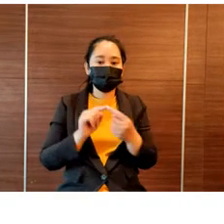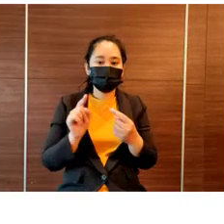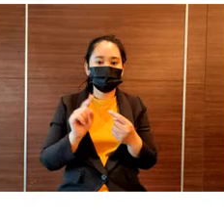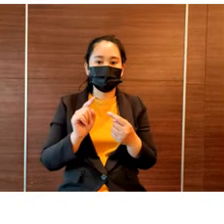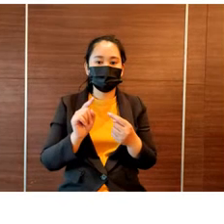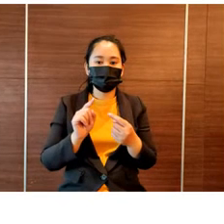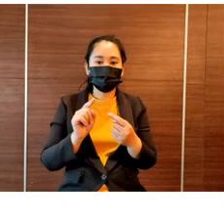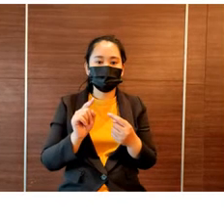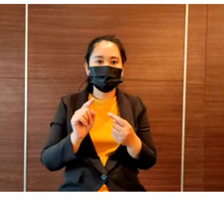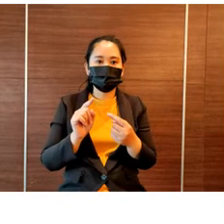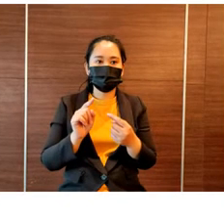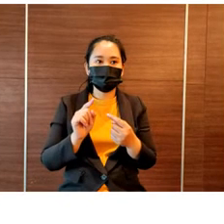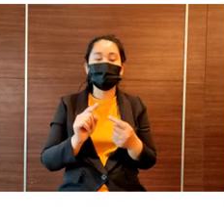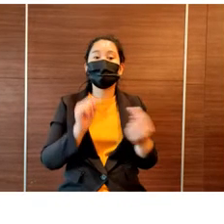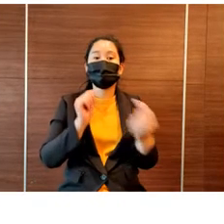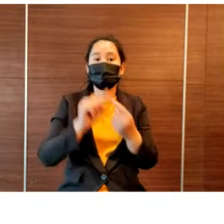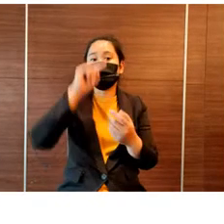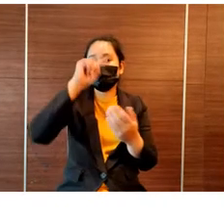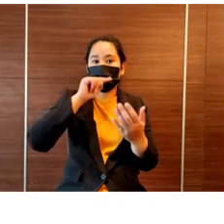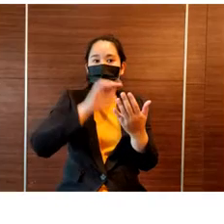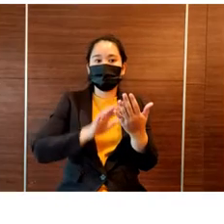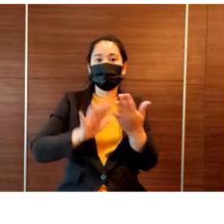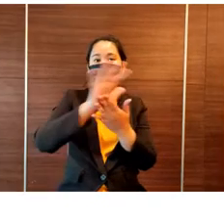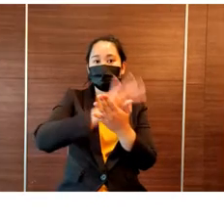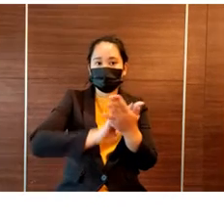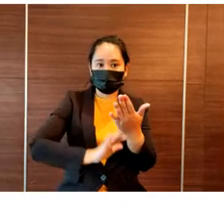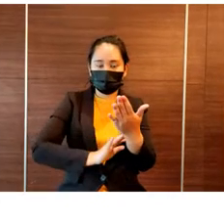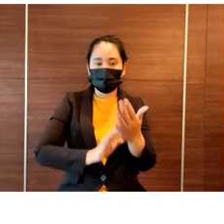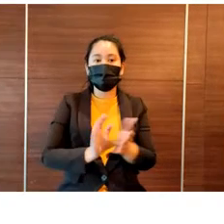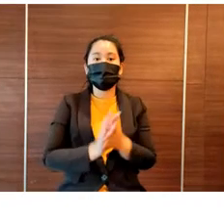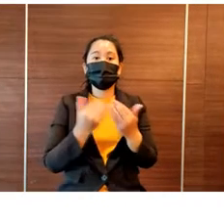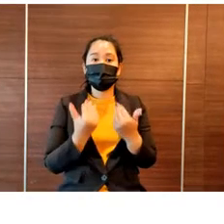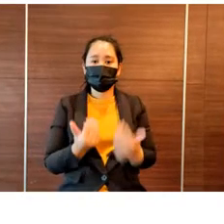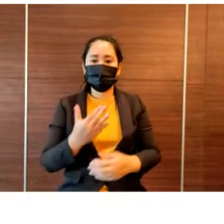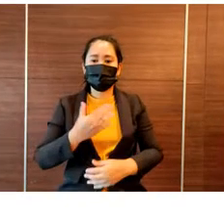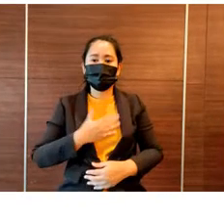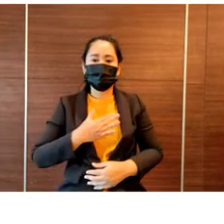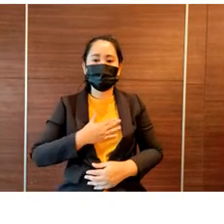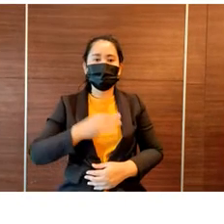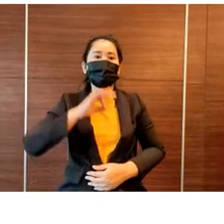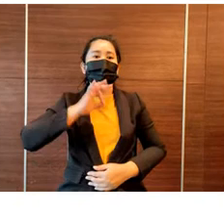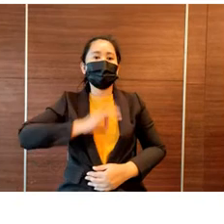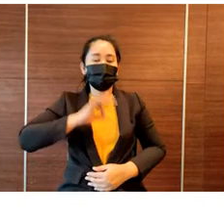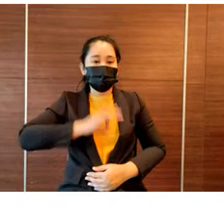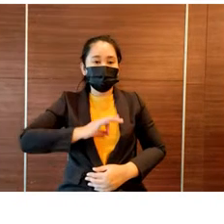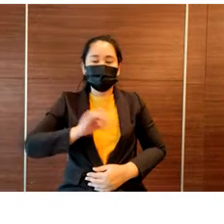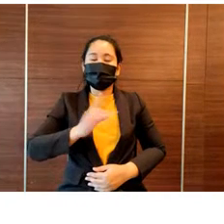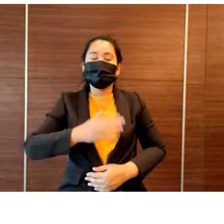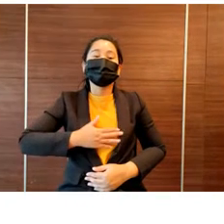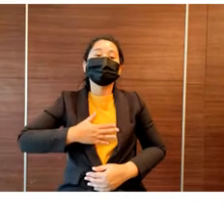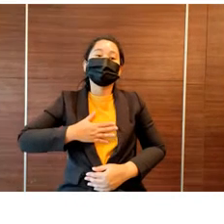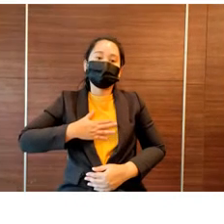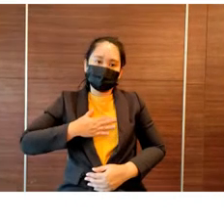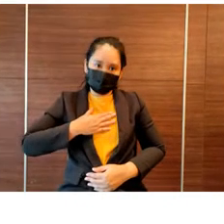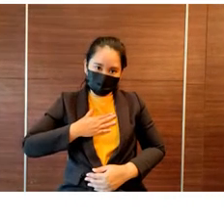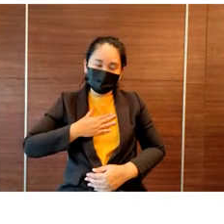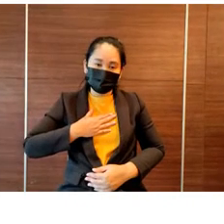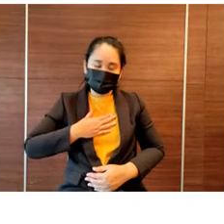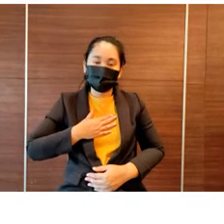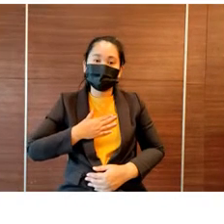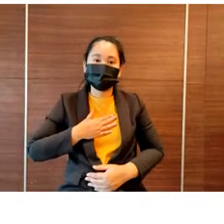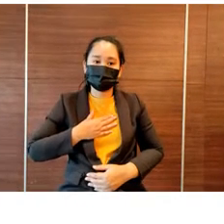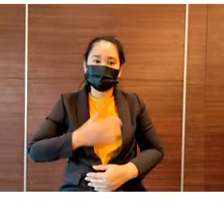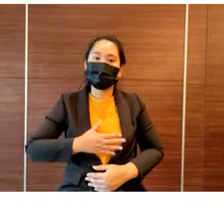Criminalization in Thailand วันนี้กระผมรู้สึก มีความปลาบปลื้มและยินดีเป็นอย่างยิ่ง